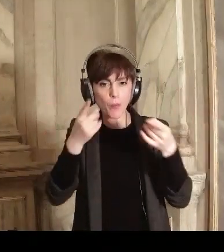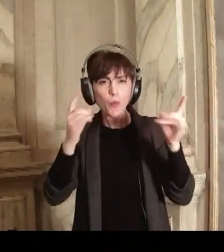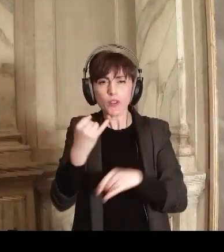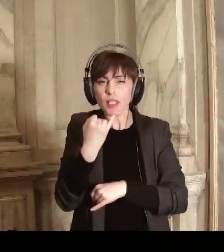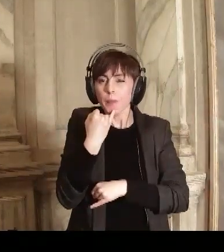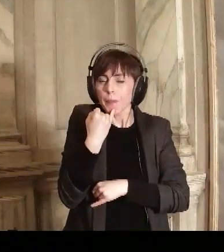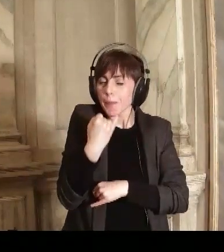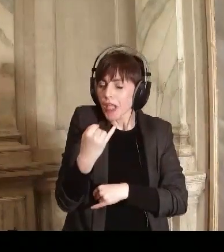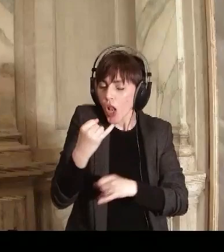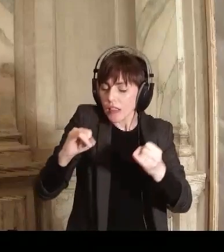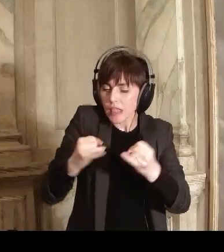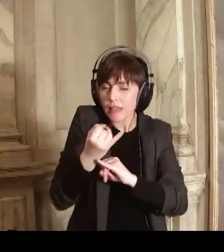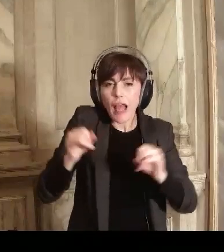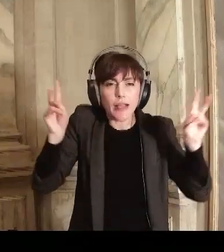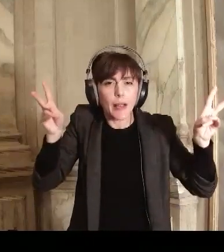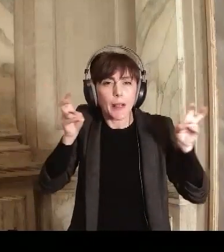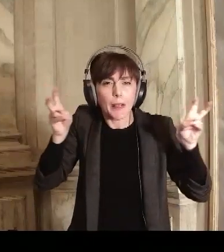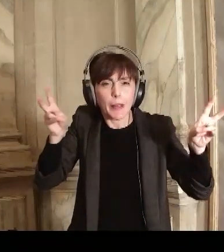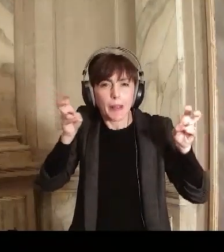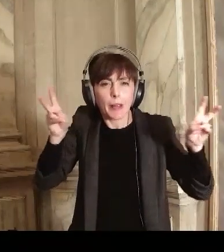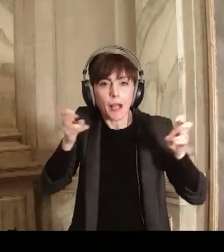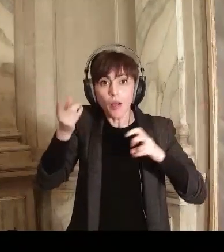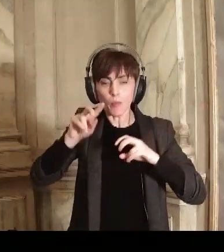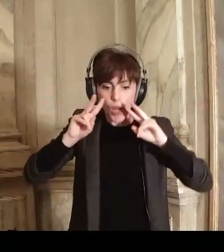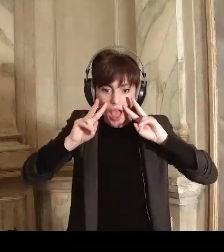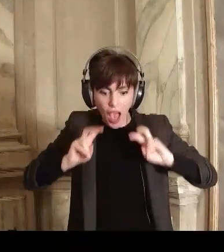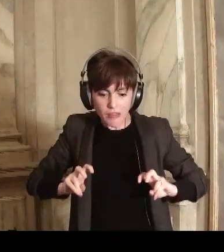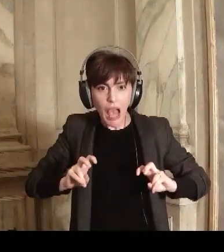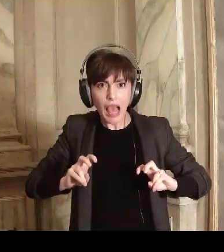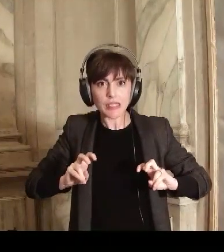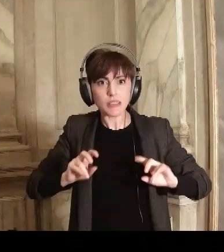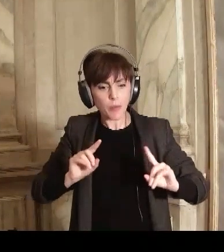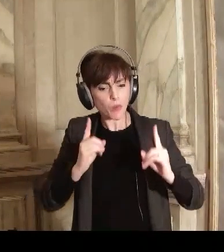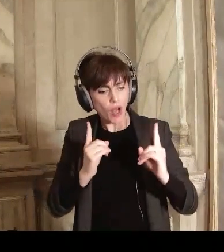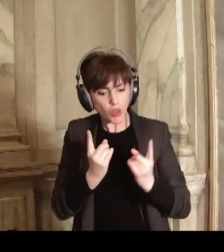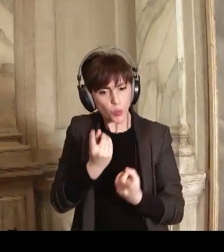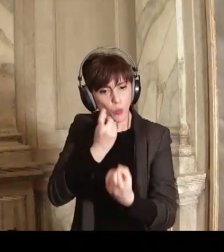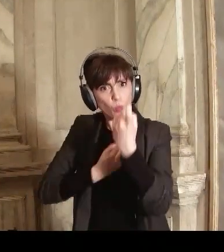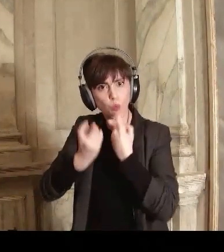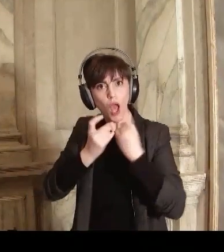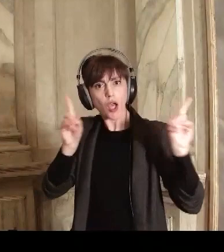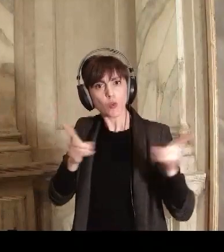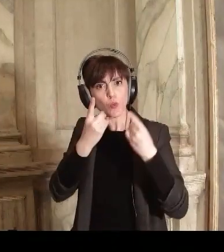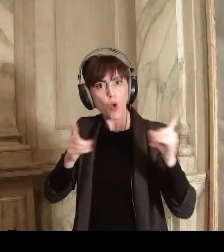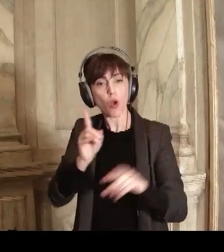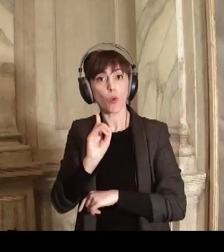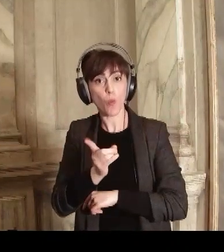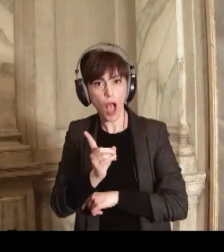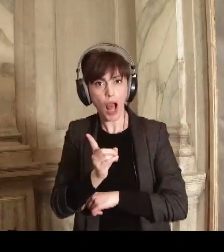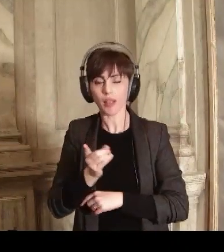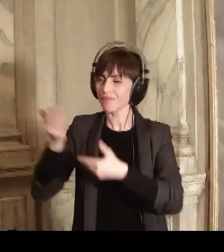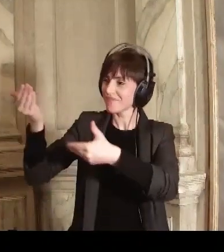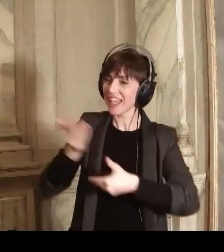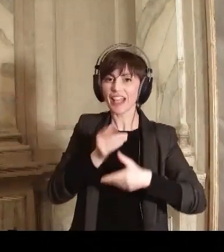tempo indagare la natura microscopica del suono. E gli artisti invitati da tutto il mondo sono scultori di nuove